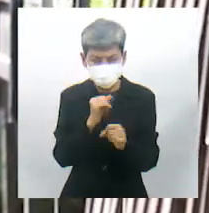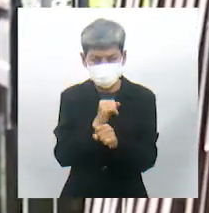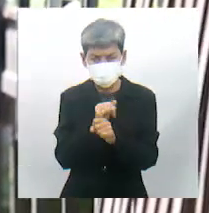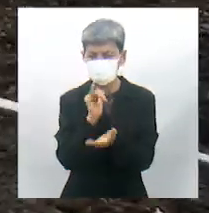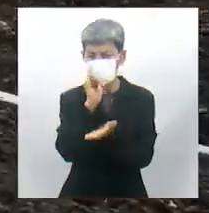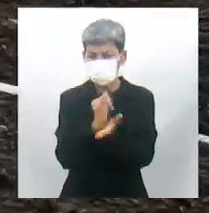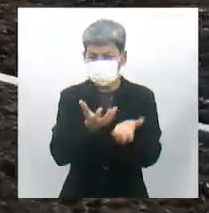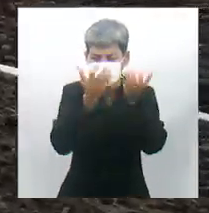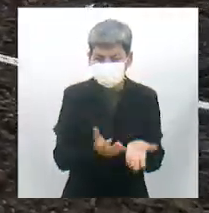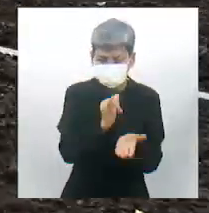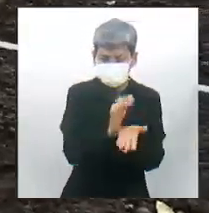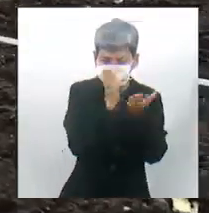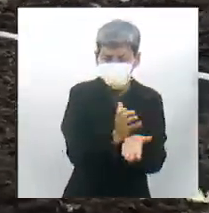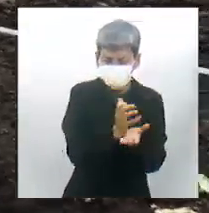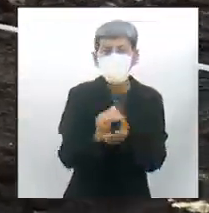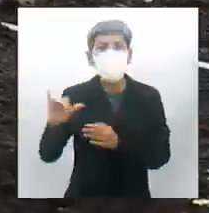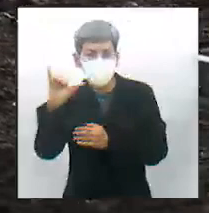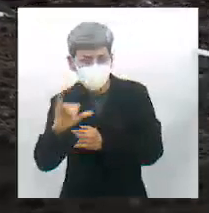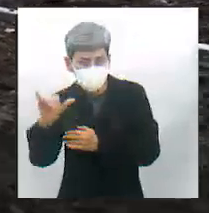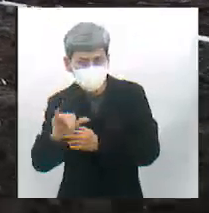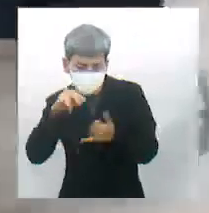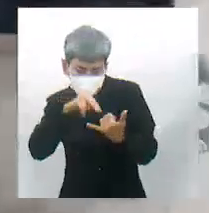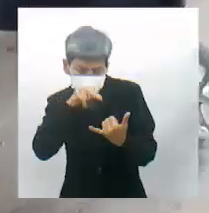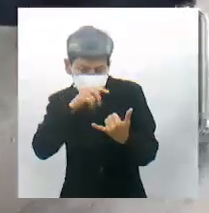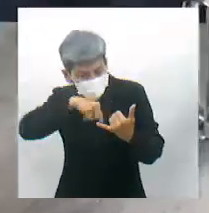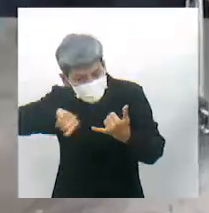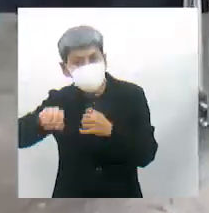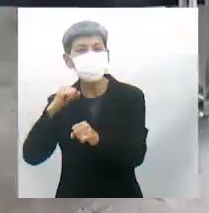ติดเตียงอย่างเงี้ยญาติพี่น้องคนในกลุ่มนี้ผู้ช่วยของเขาครับ